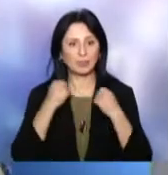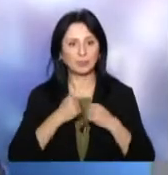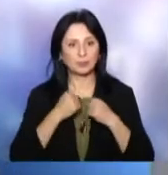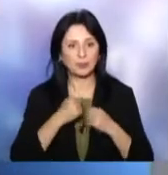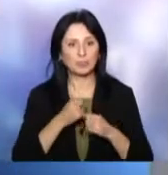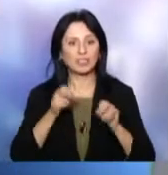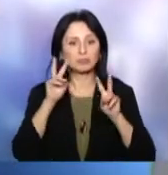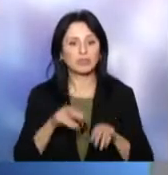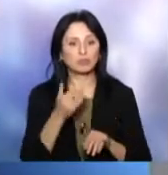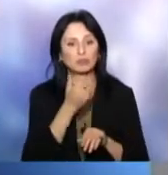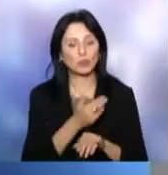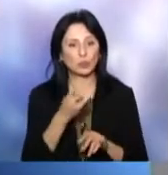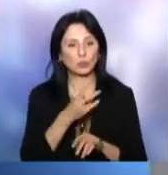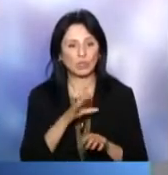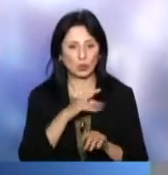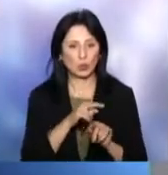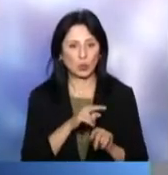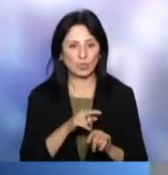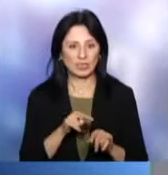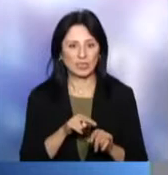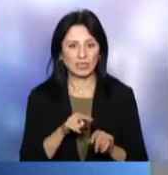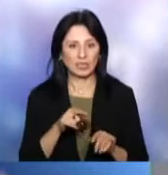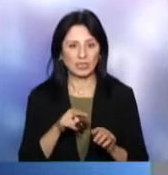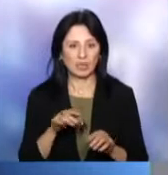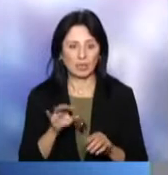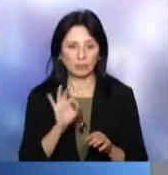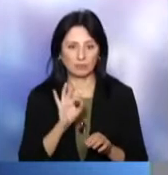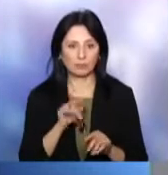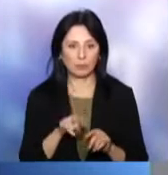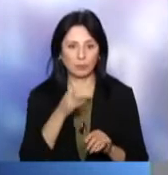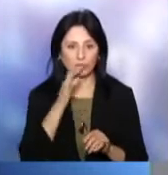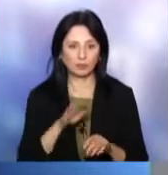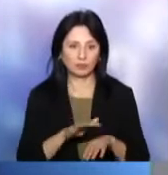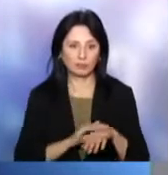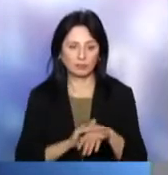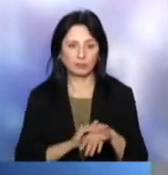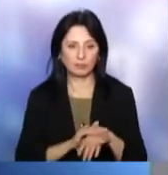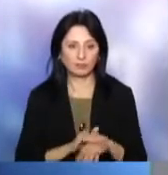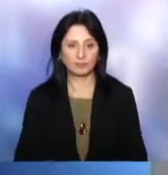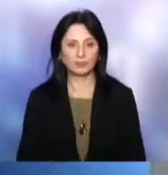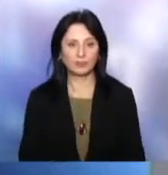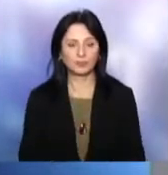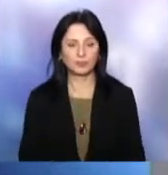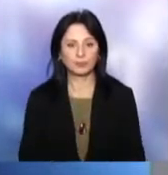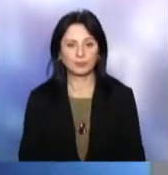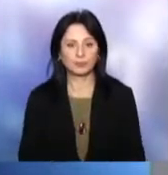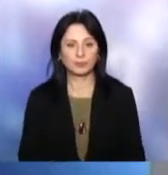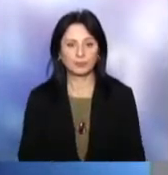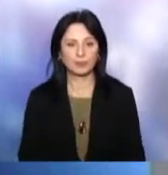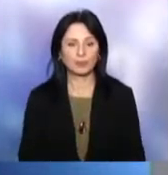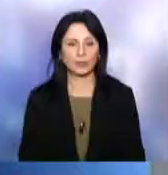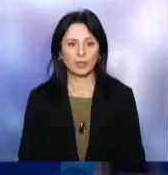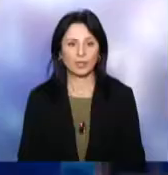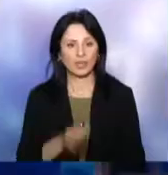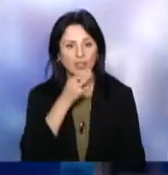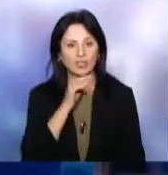დაბანი საშუალებაც ამ ხაზიდან გამოვიყენოთ და შემდეგ უკვე ადგილობრივად დავიმუშავოთ. ქალბატონო ლალი, ვიდრე